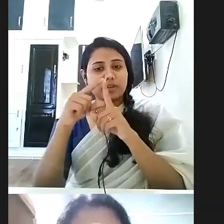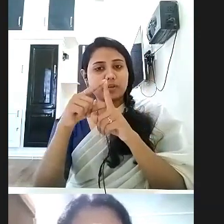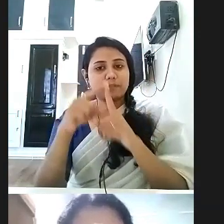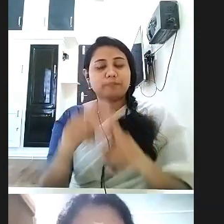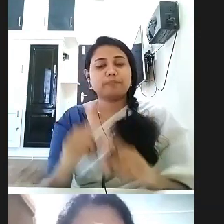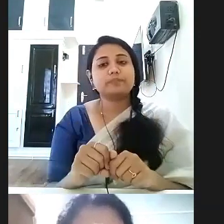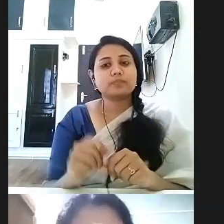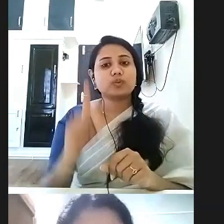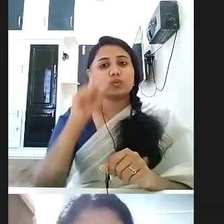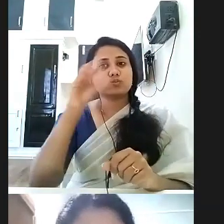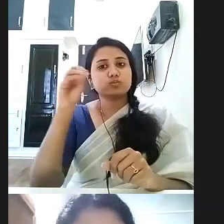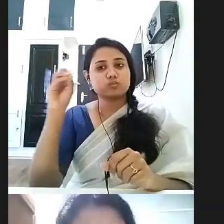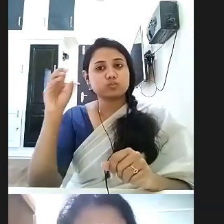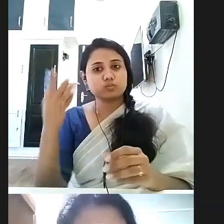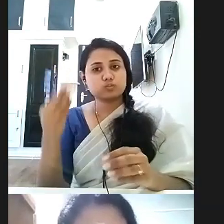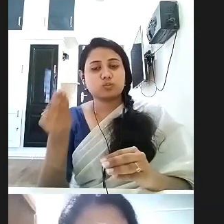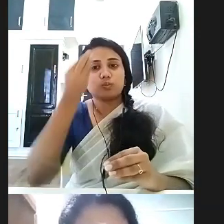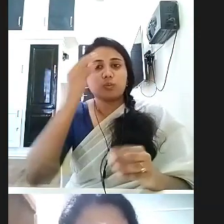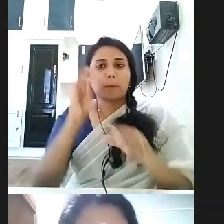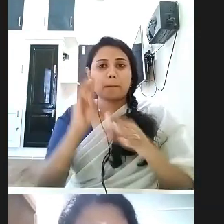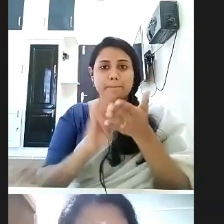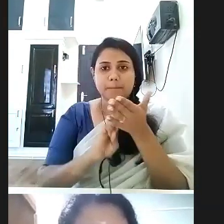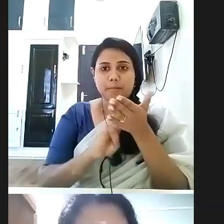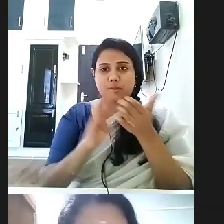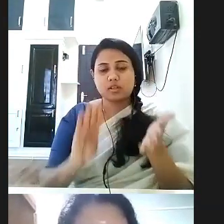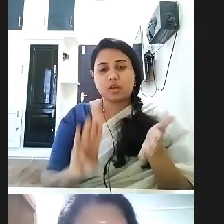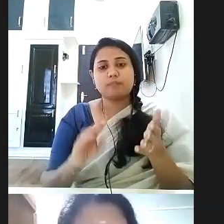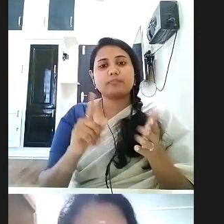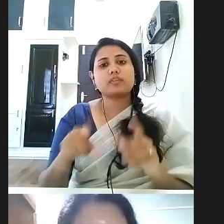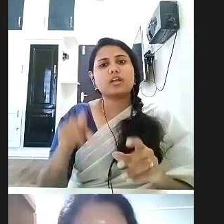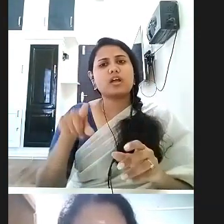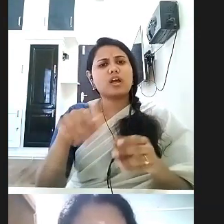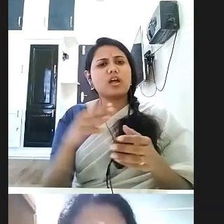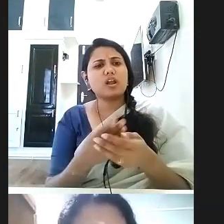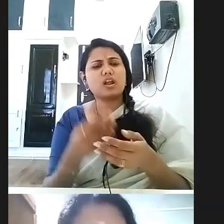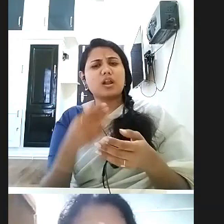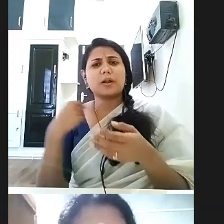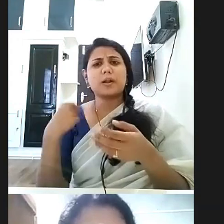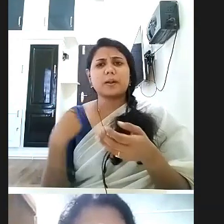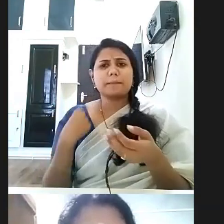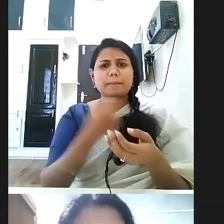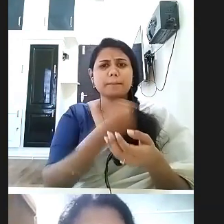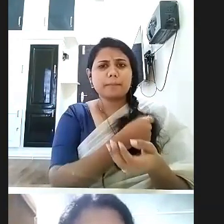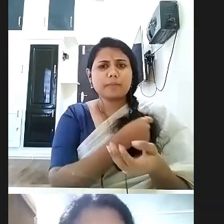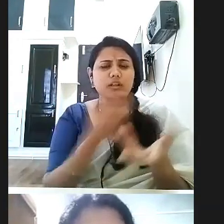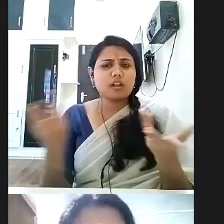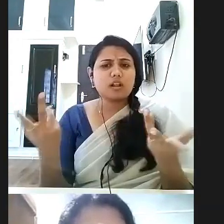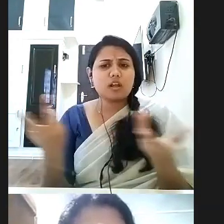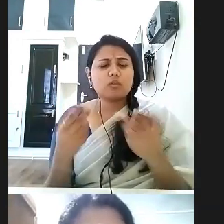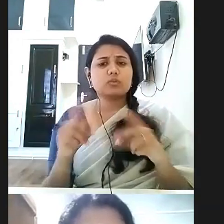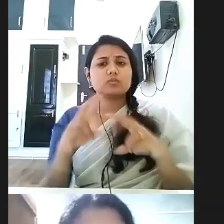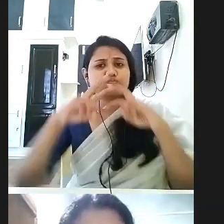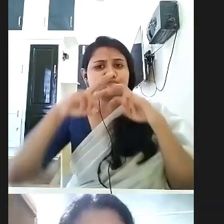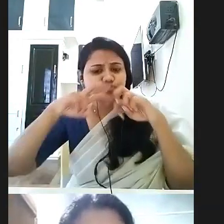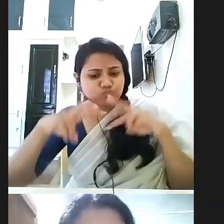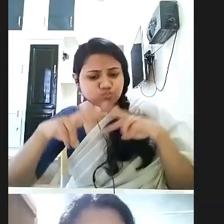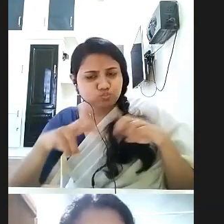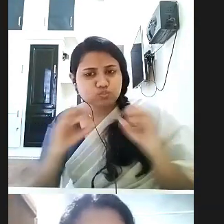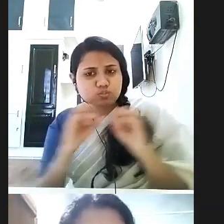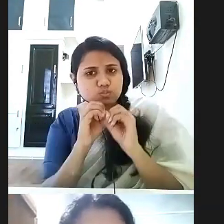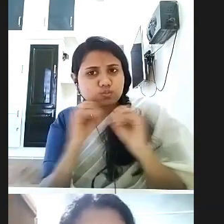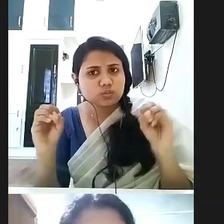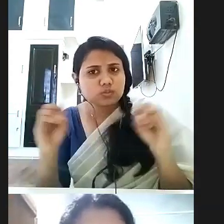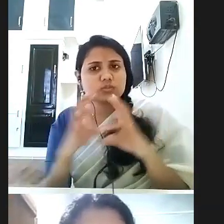100-നടുത്ത് മെമ്പേഴ്സും ഉണ്ട്. അന്നേരം അവർക്ക് വേണ്ടി എന്തെങ്കിലും മെഡിക്കൽ സൈഡ് ഇപ്പോഴും നമുക്ക് റിസർച്ചുകളൊന്നും ഉള്ളതായിട്ട് നമുക്ക് കേൾക്കുന്നില്ല. എന്തെങ്കിലും